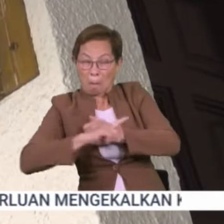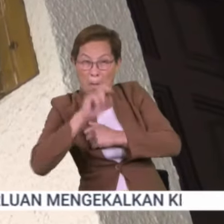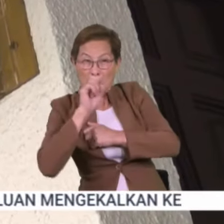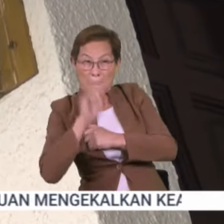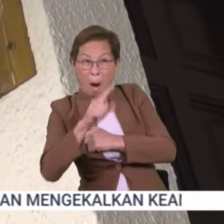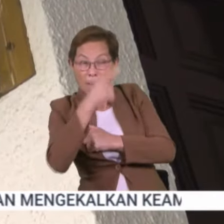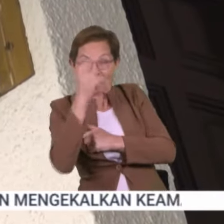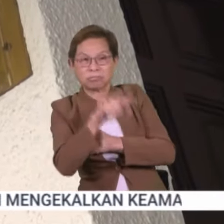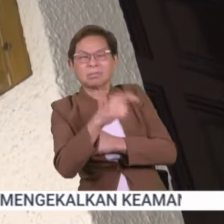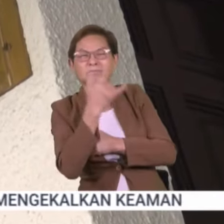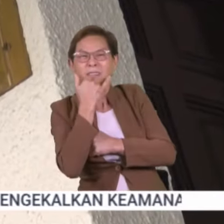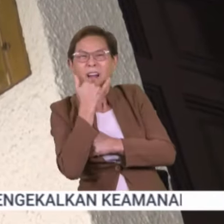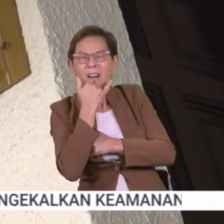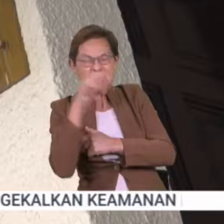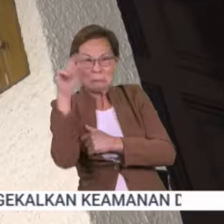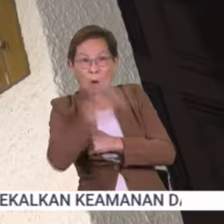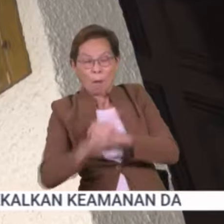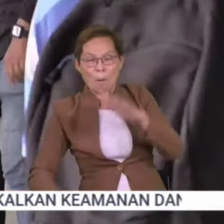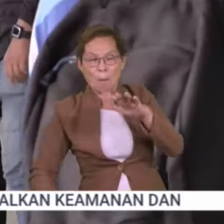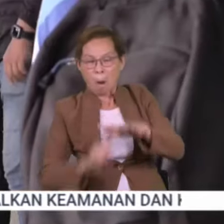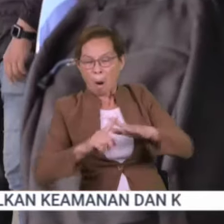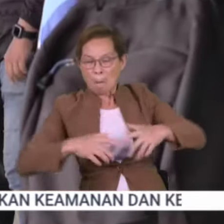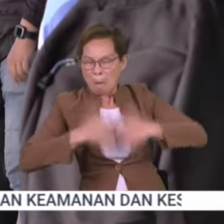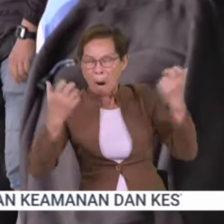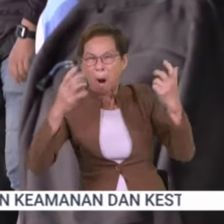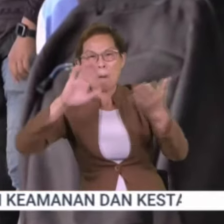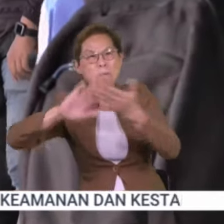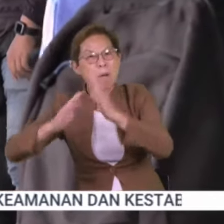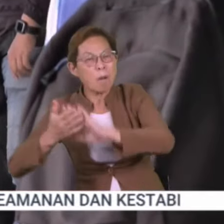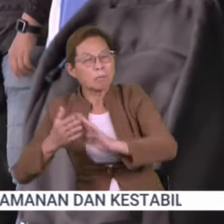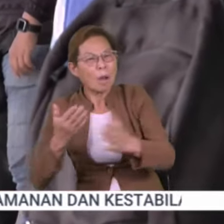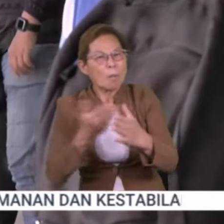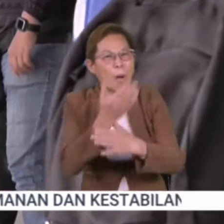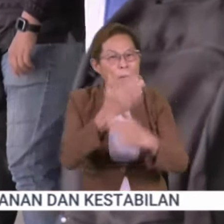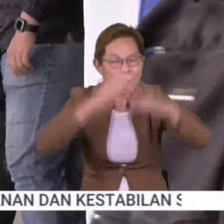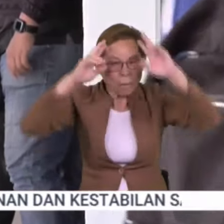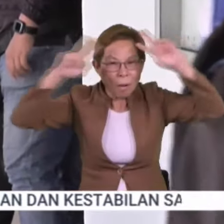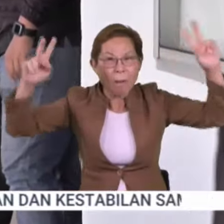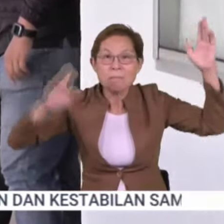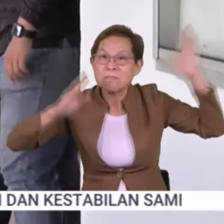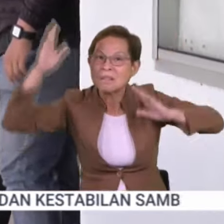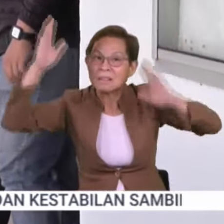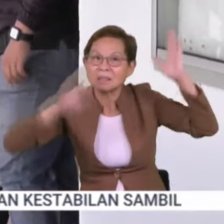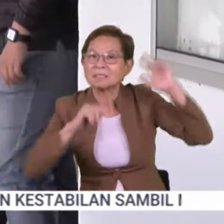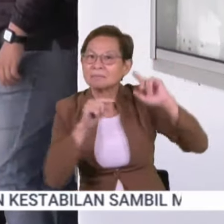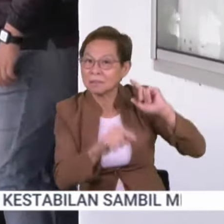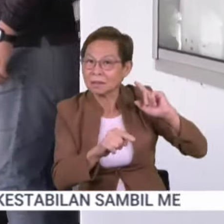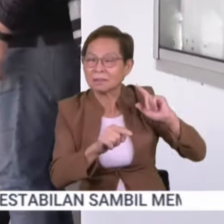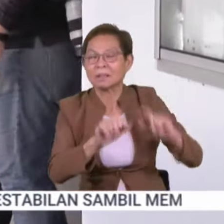kira kesalahan serius OKS yang menimbulkan kemarahan masyarakat serta mengganggu keharmonian negara.